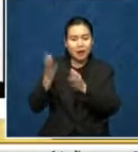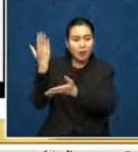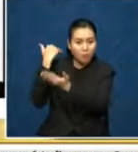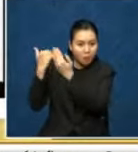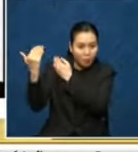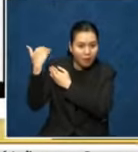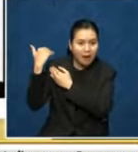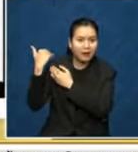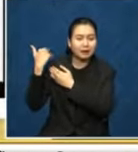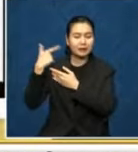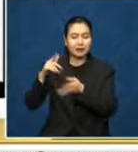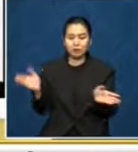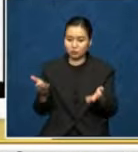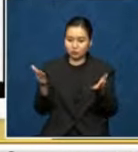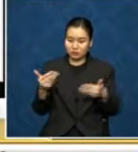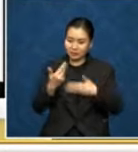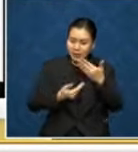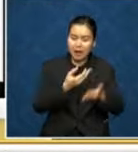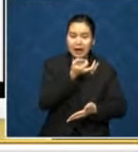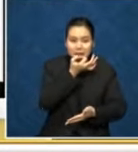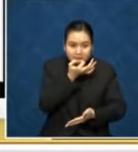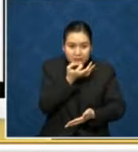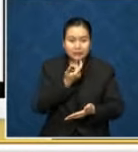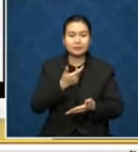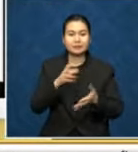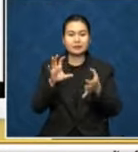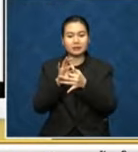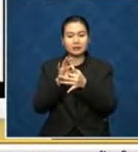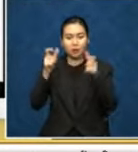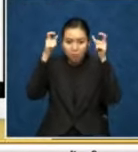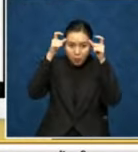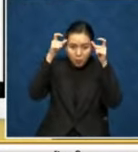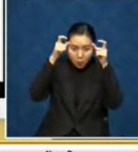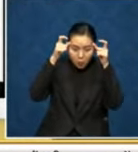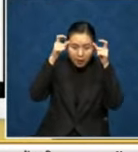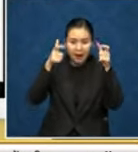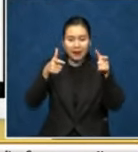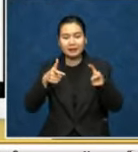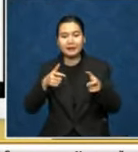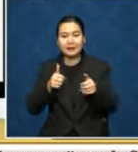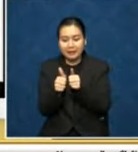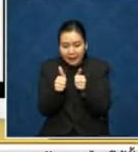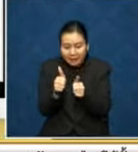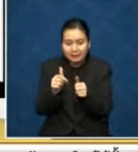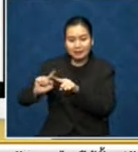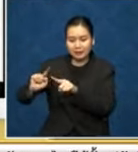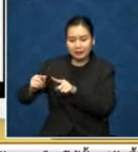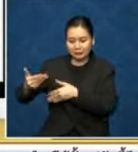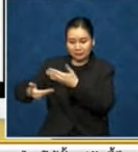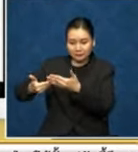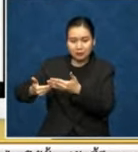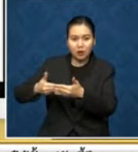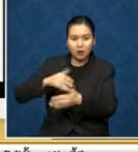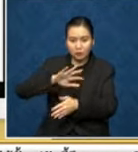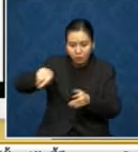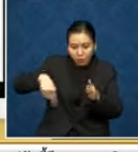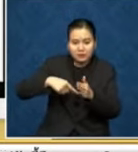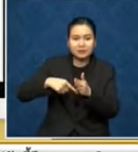ส่งเสริมการค้าการขายให้กับผู้เลี้ยงวานานสร้างธุรกิจให้กับท้องถิ่นนั้นๆและที่สำคัญน